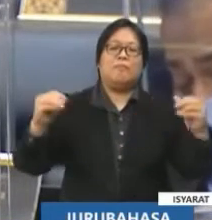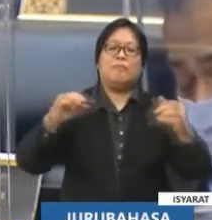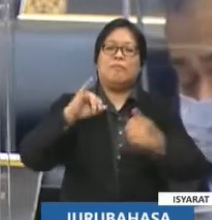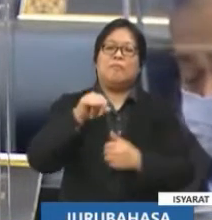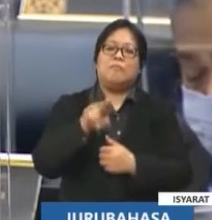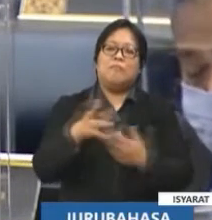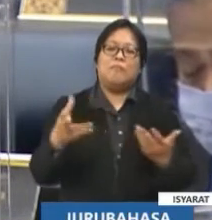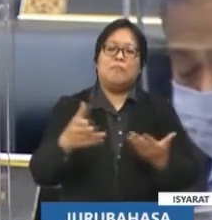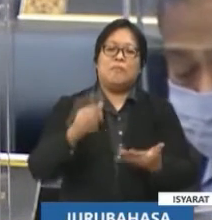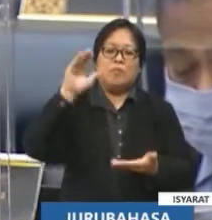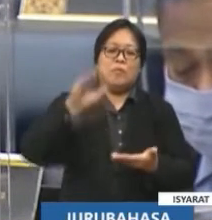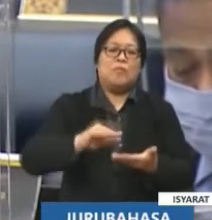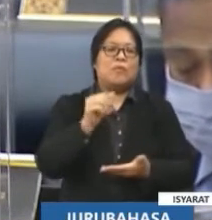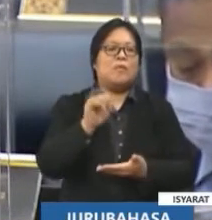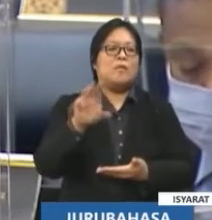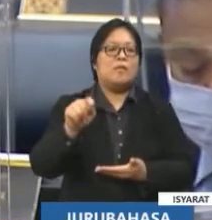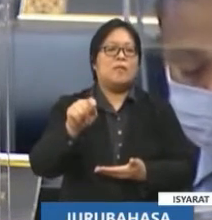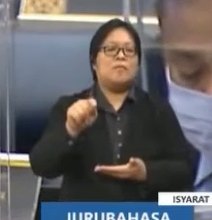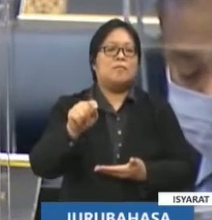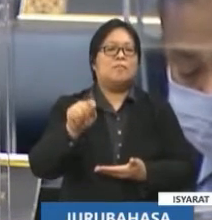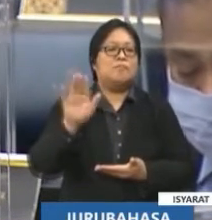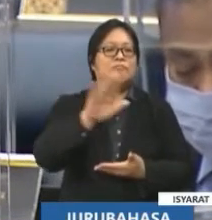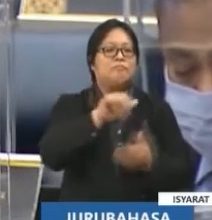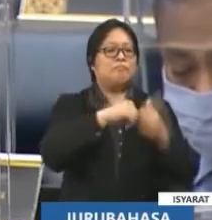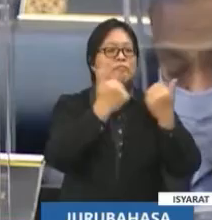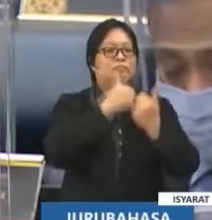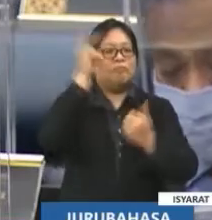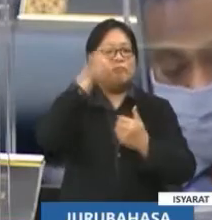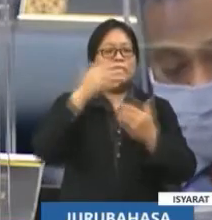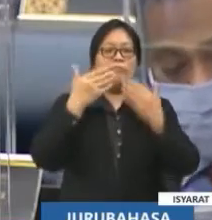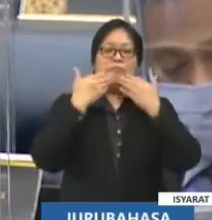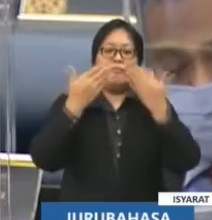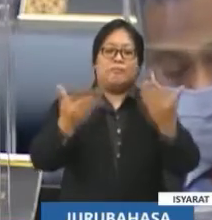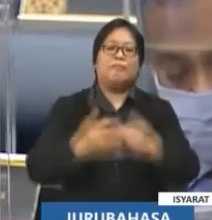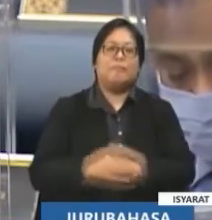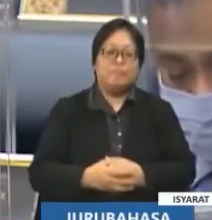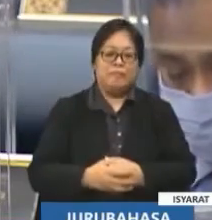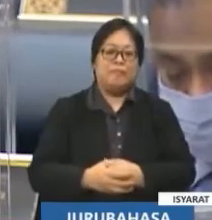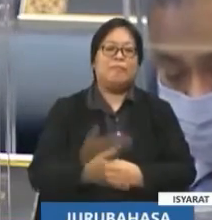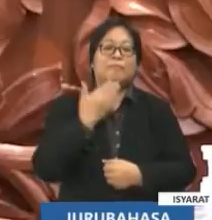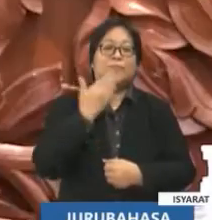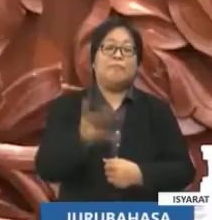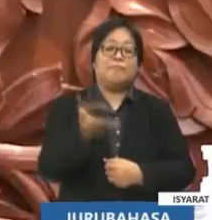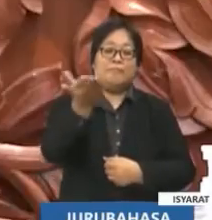isu kekurangan essay dimiliki oleh aja Zein Makasih Sep